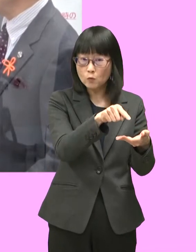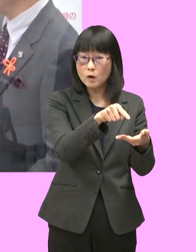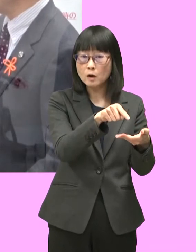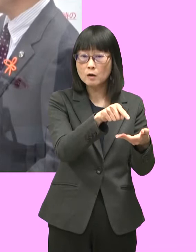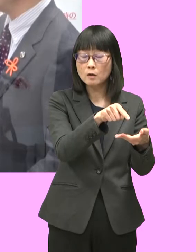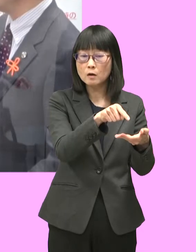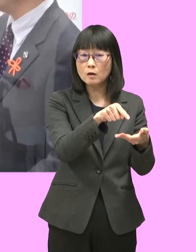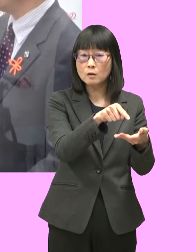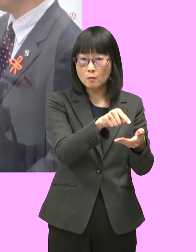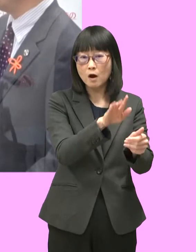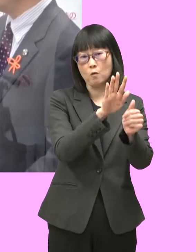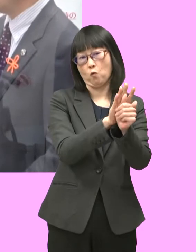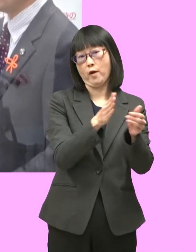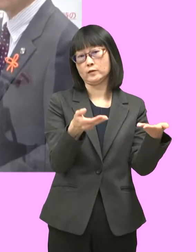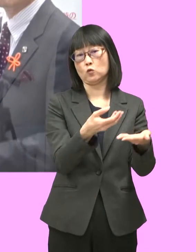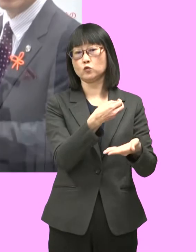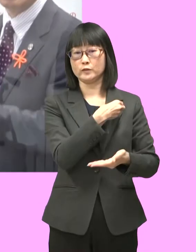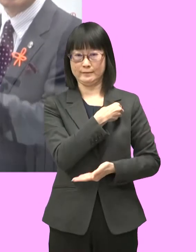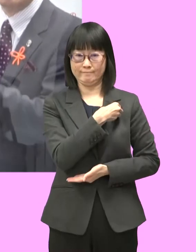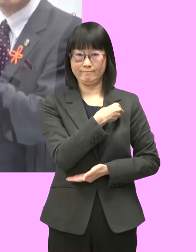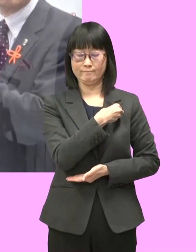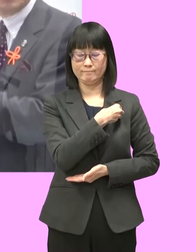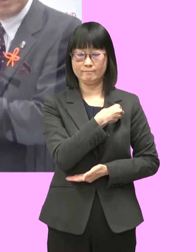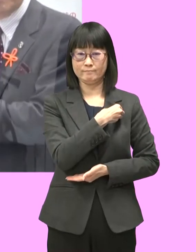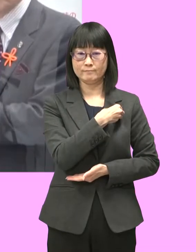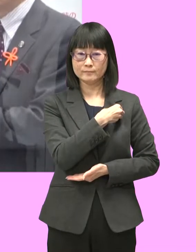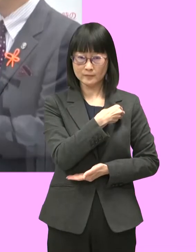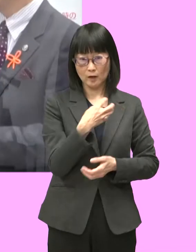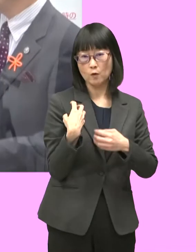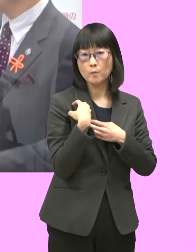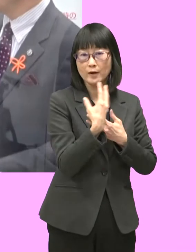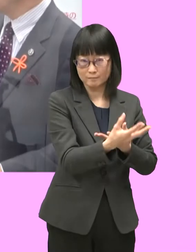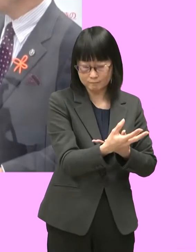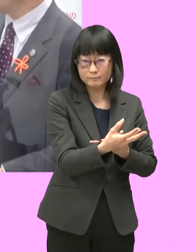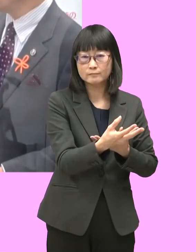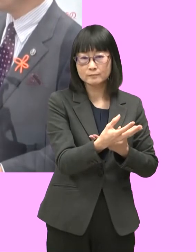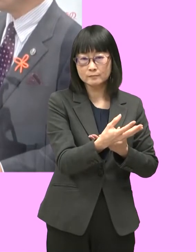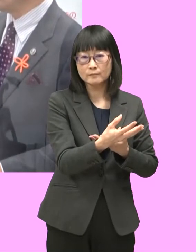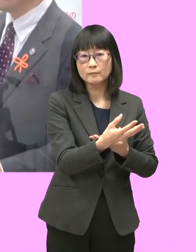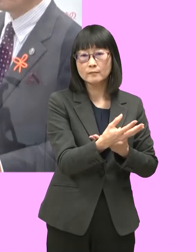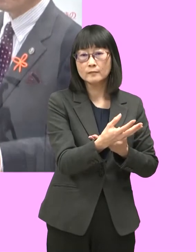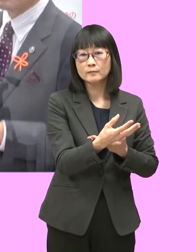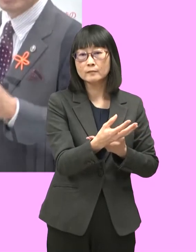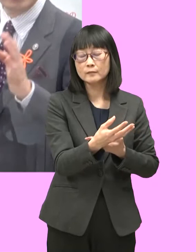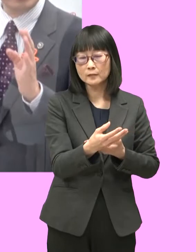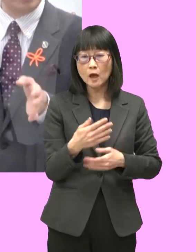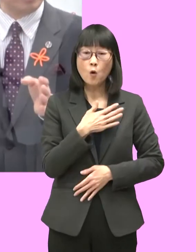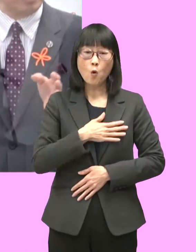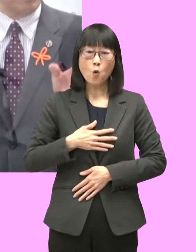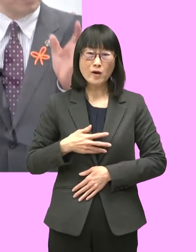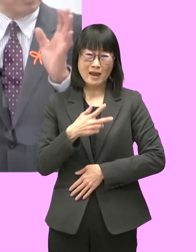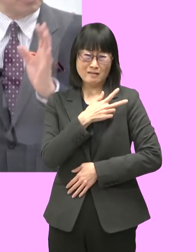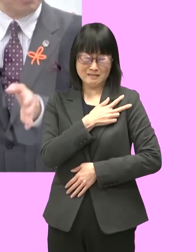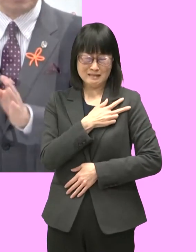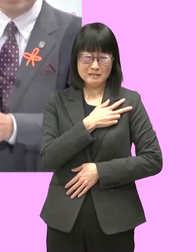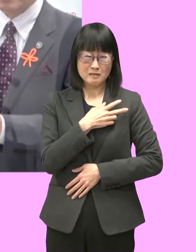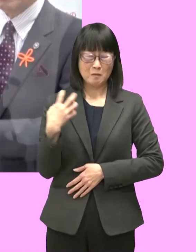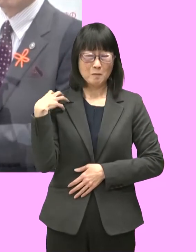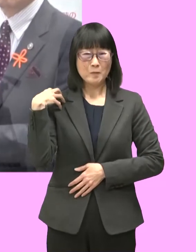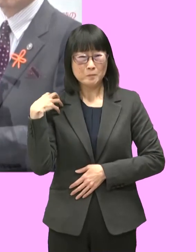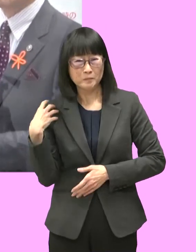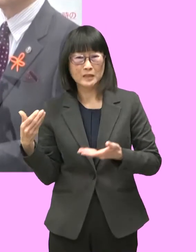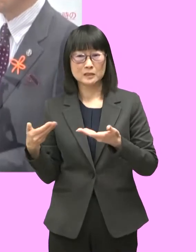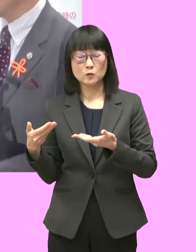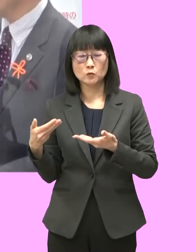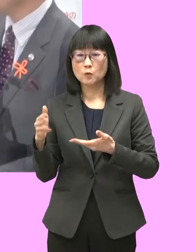を応援職員でできる限り実施をして、それで保健師の業務を軽減しながら集中的に